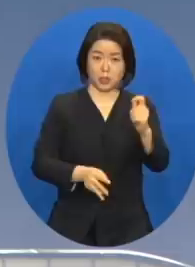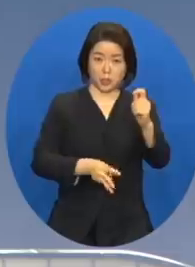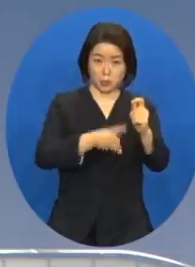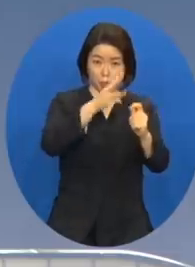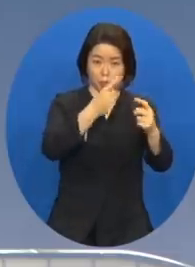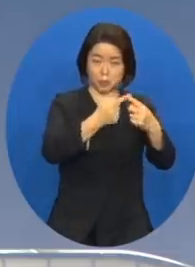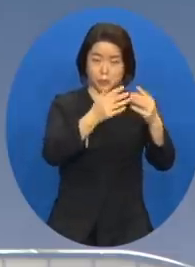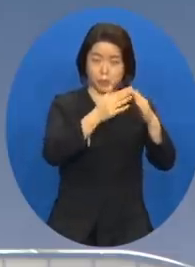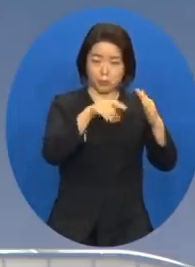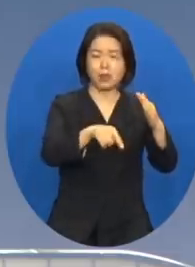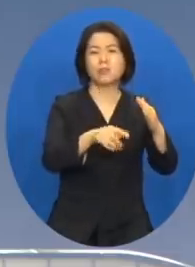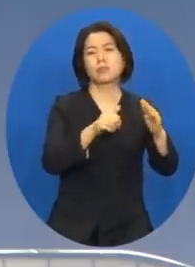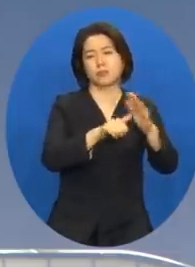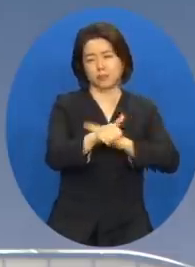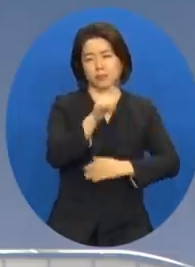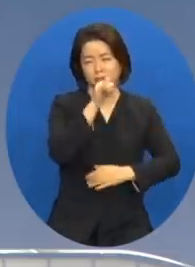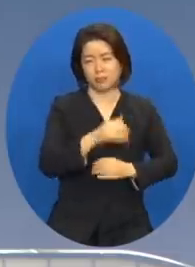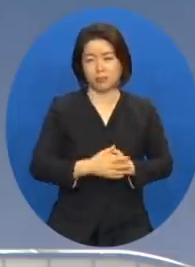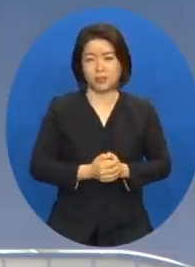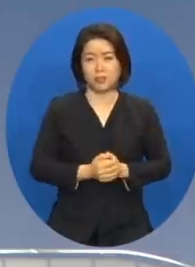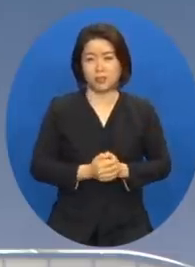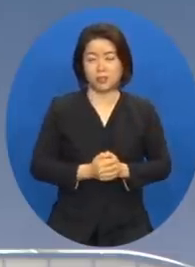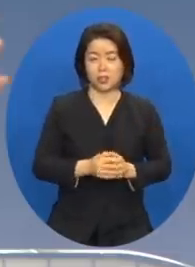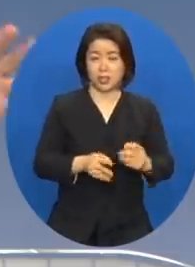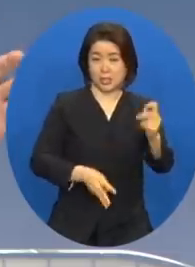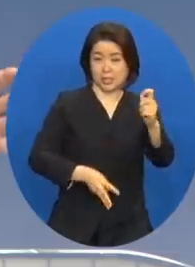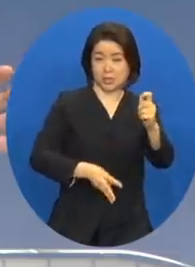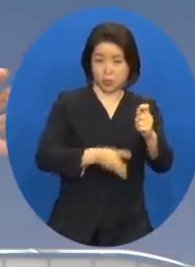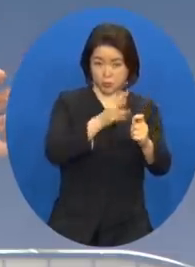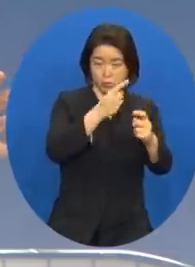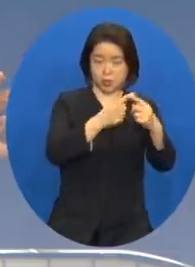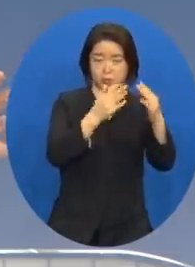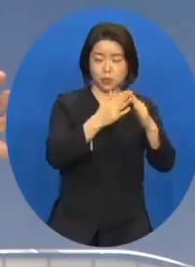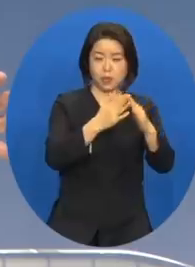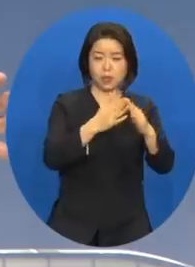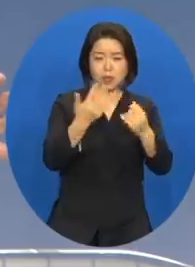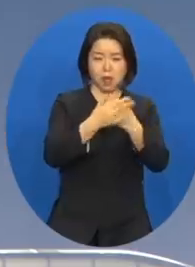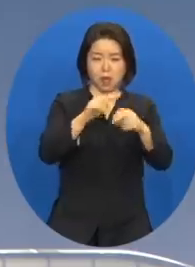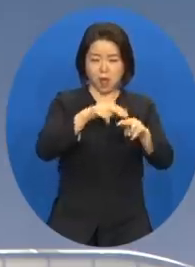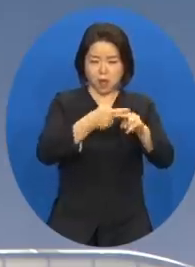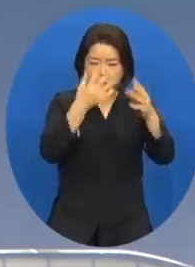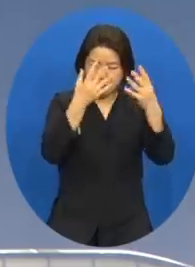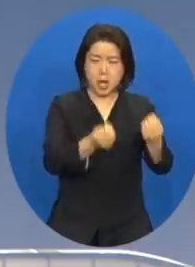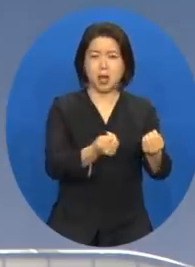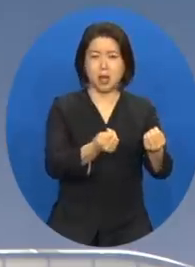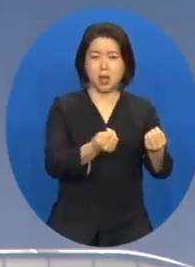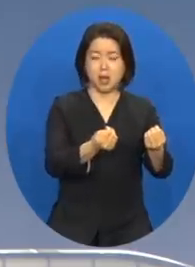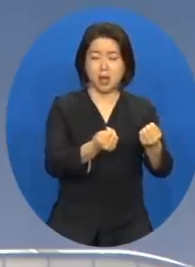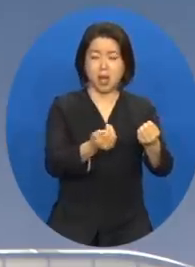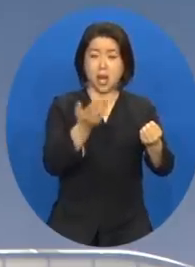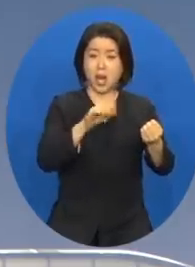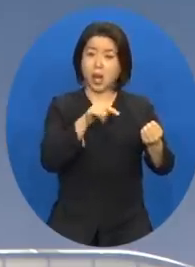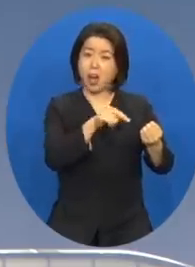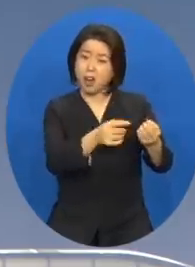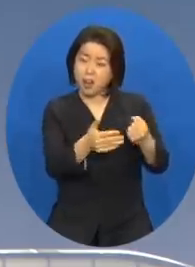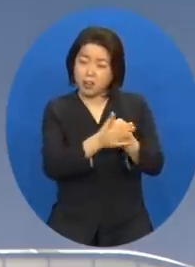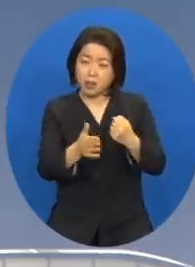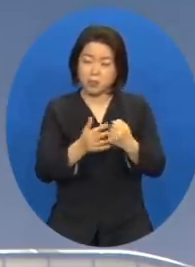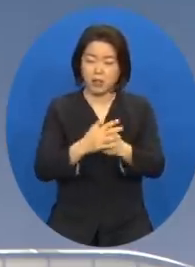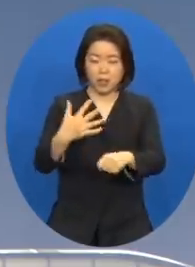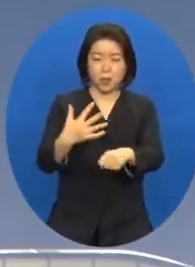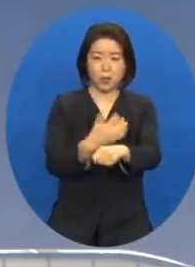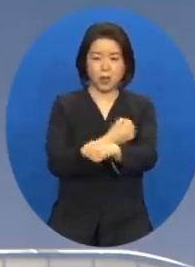대표적인 경우입니다. 고린도 교회는 대단히 은사가 많았습니다. 그런데 그것 때문에 고린도 교회는